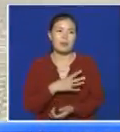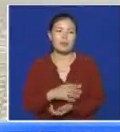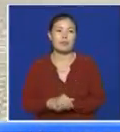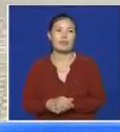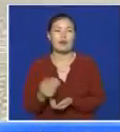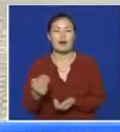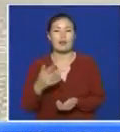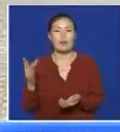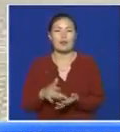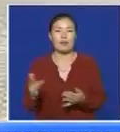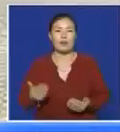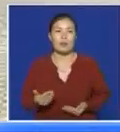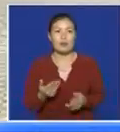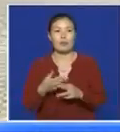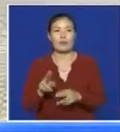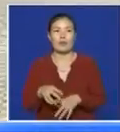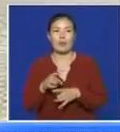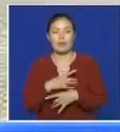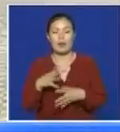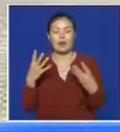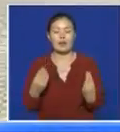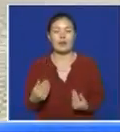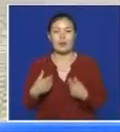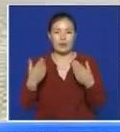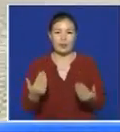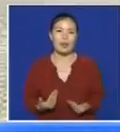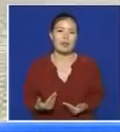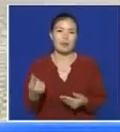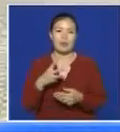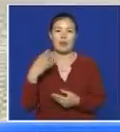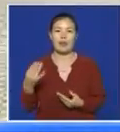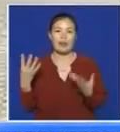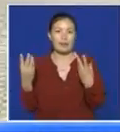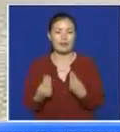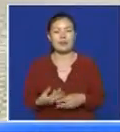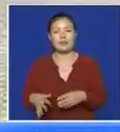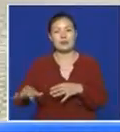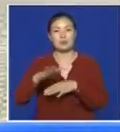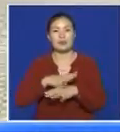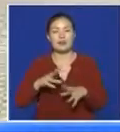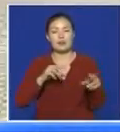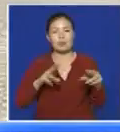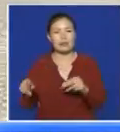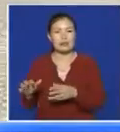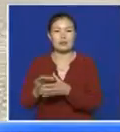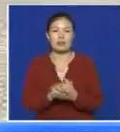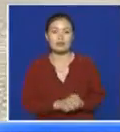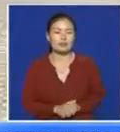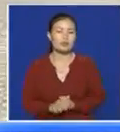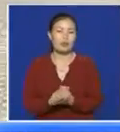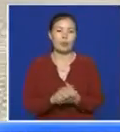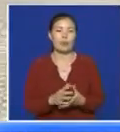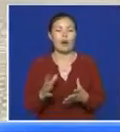қаласының тұрғындары мен қонақтарын осы мерейлі 1 мамыр достық күнімен құттықтаймын. Барлықтарыңызға мол